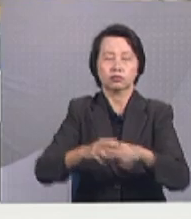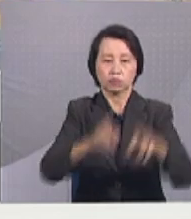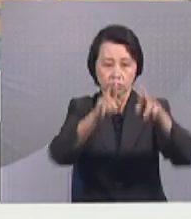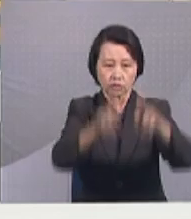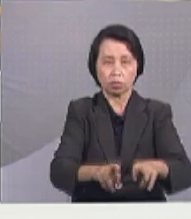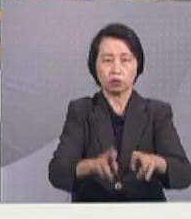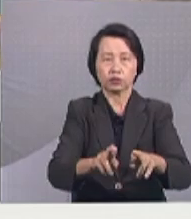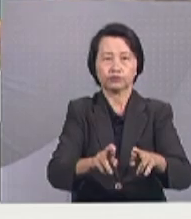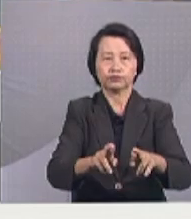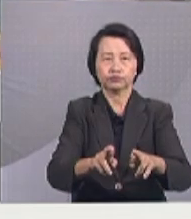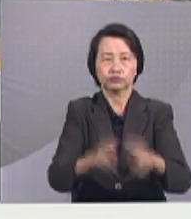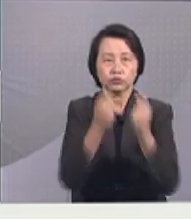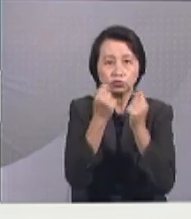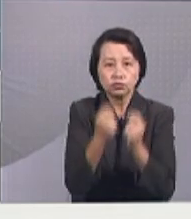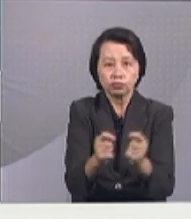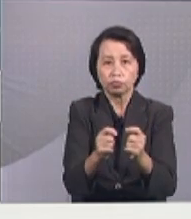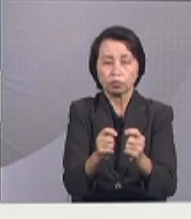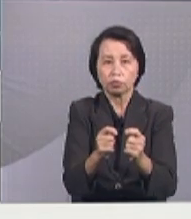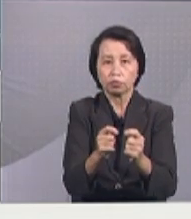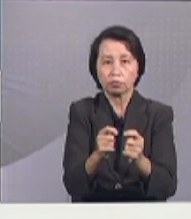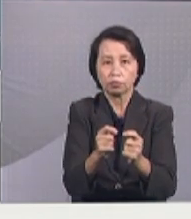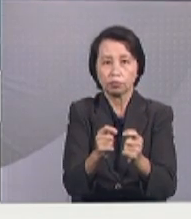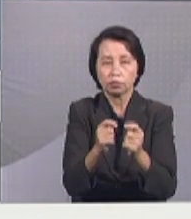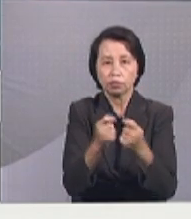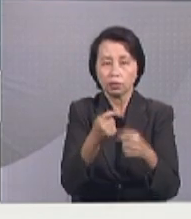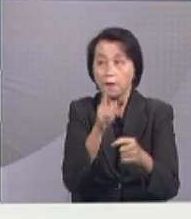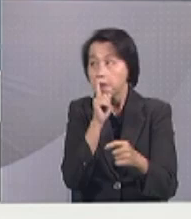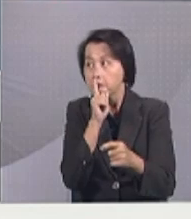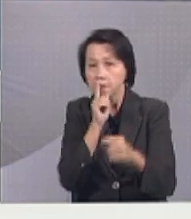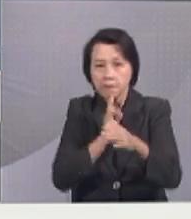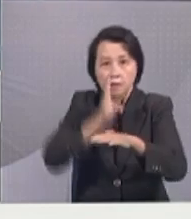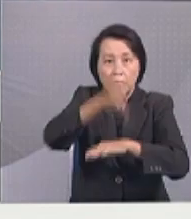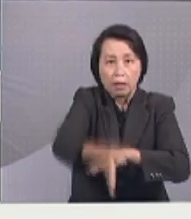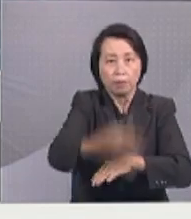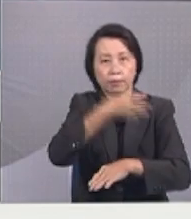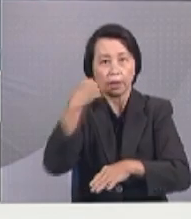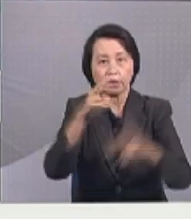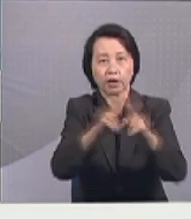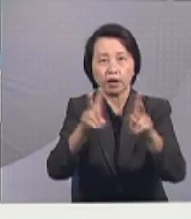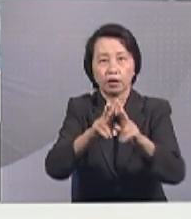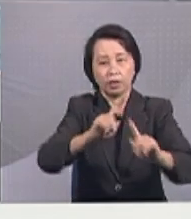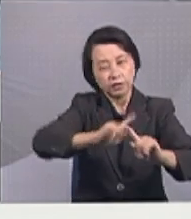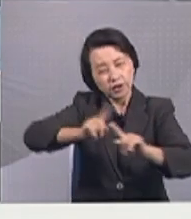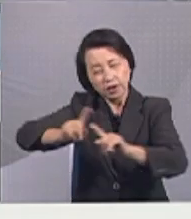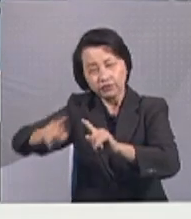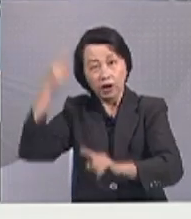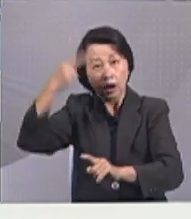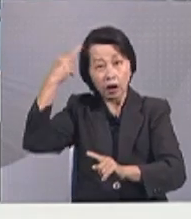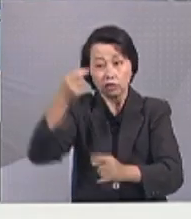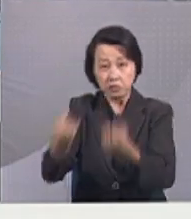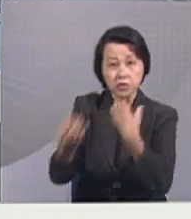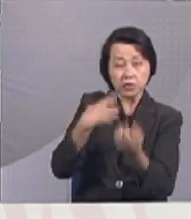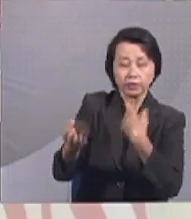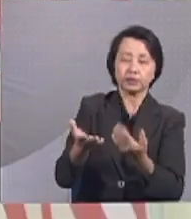rakyat yang cuba untuk curi-curi pulang ke kampung dengan berbagai-bagai alasan,